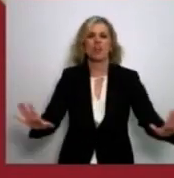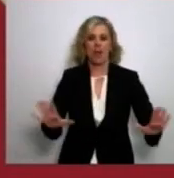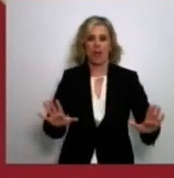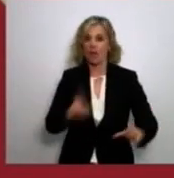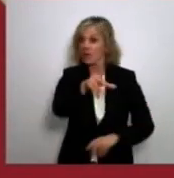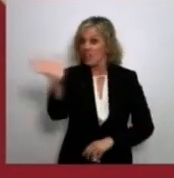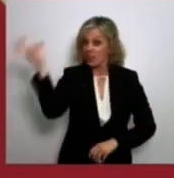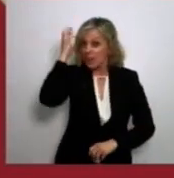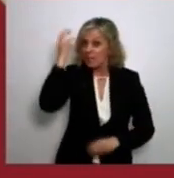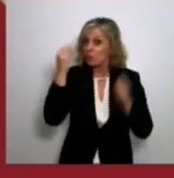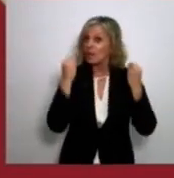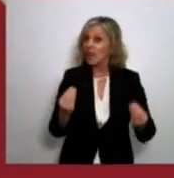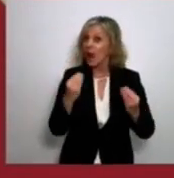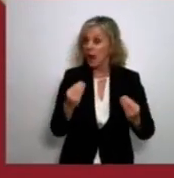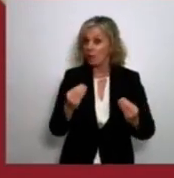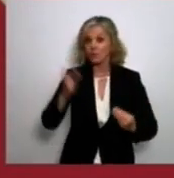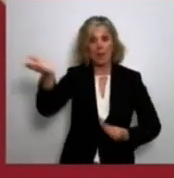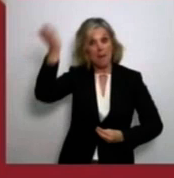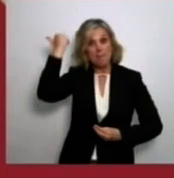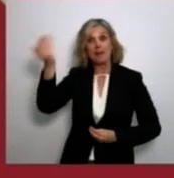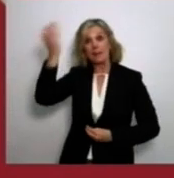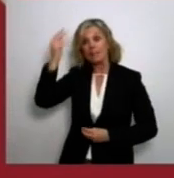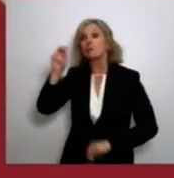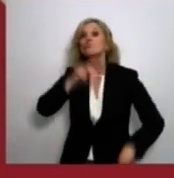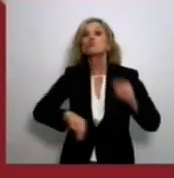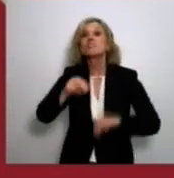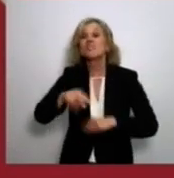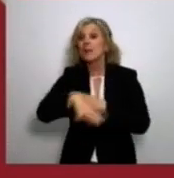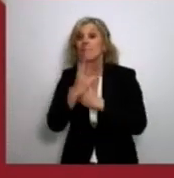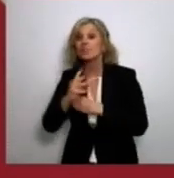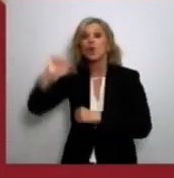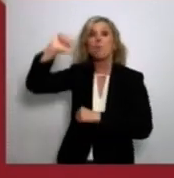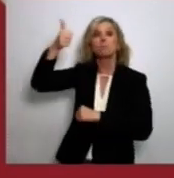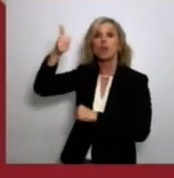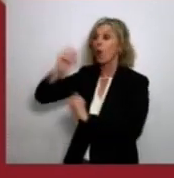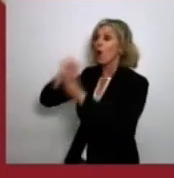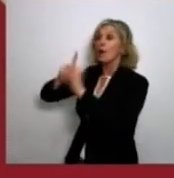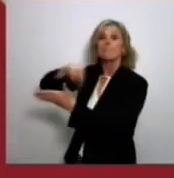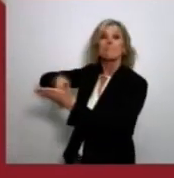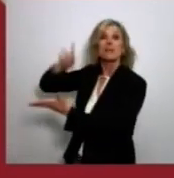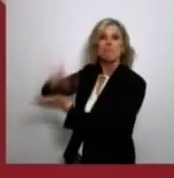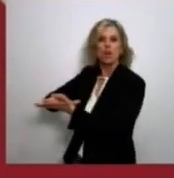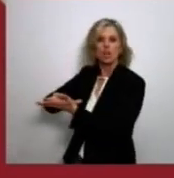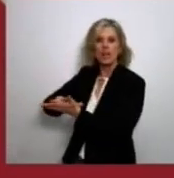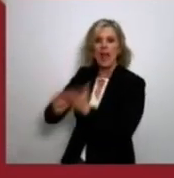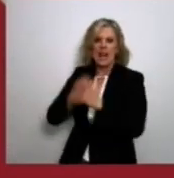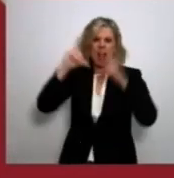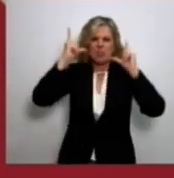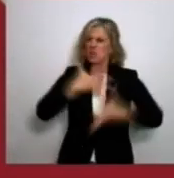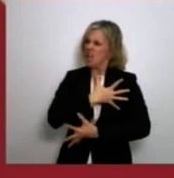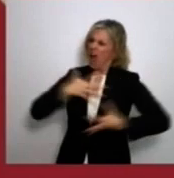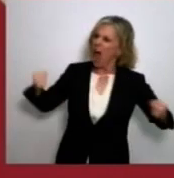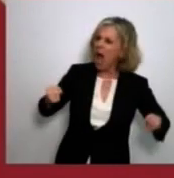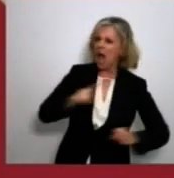Θυμηθείτε ότι όταν ψήφιζε το ΠΑΣΟΚ το πρώτο μνημόνιο, η Νέα Δημοκρατία έσκιζε τις αρχιέρες της.